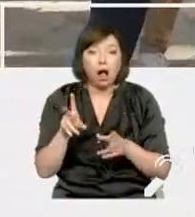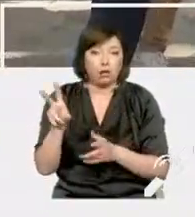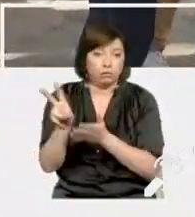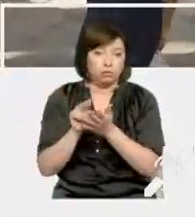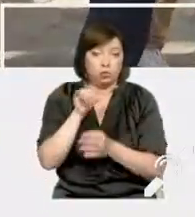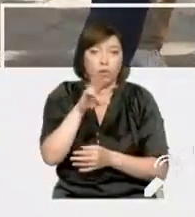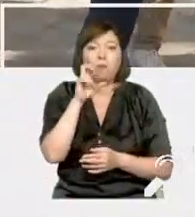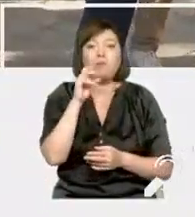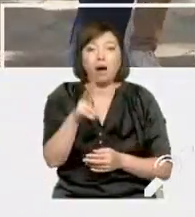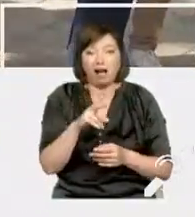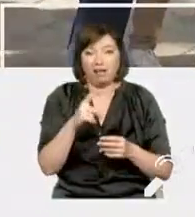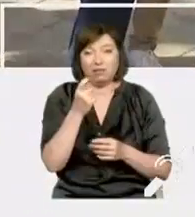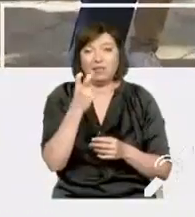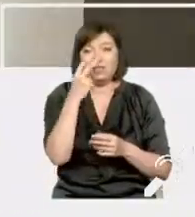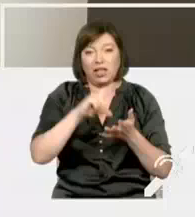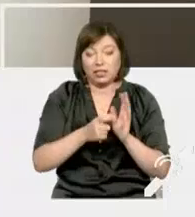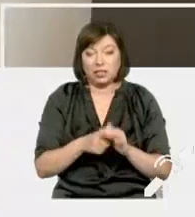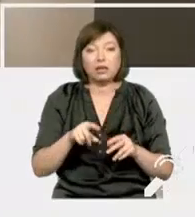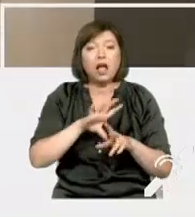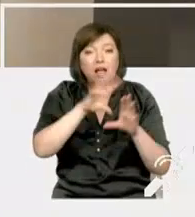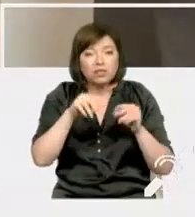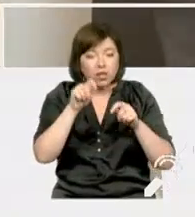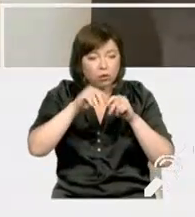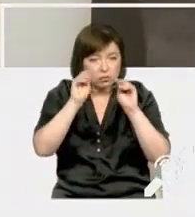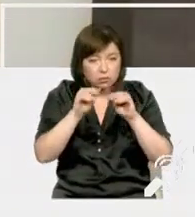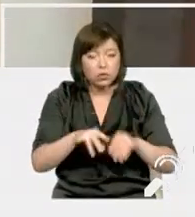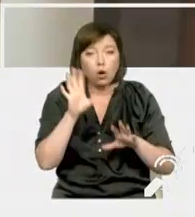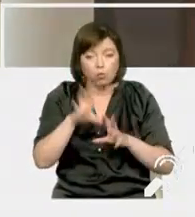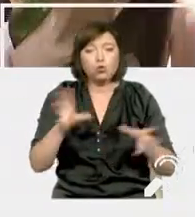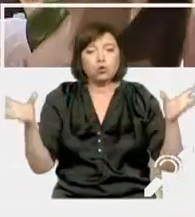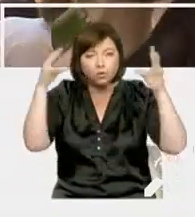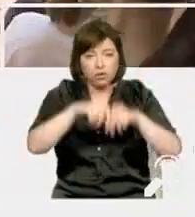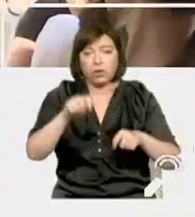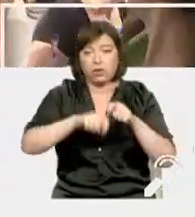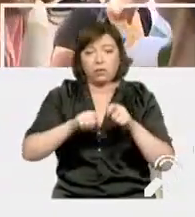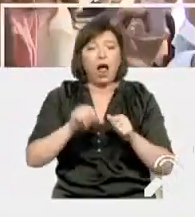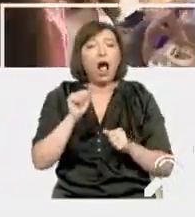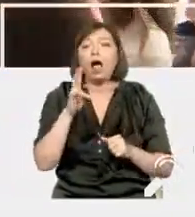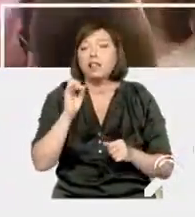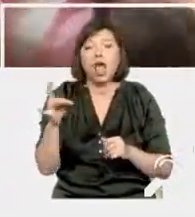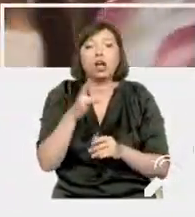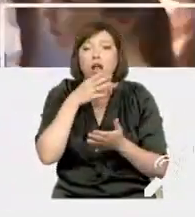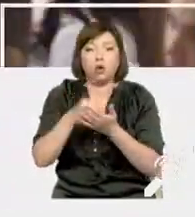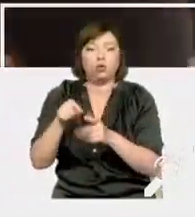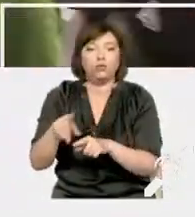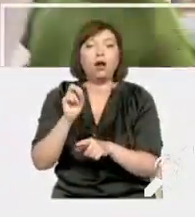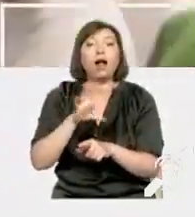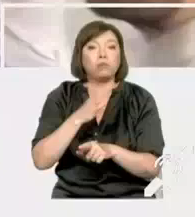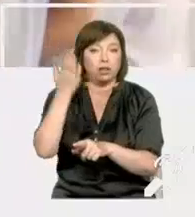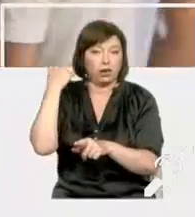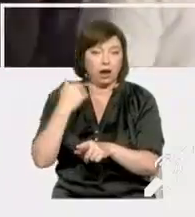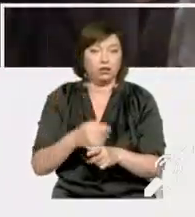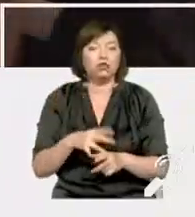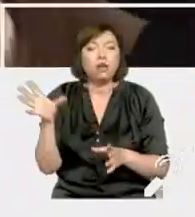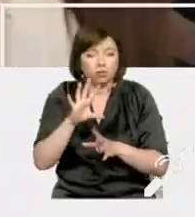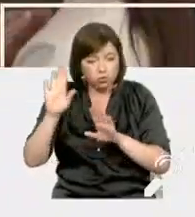de bacalaureat. Lucrările scrise de elevi vor fi evaluate în mod centralizat și nu la nivel de raion, așa cum se practica